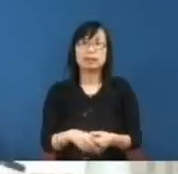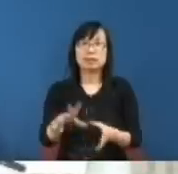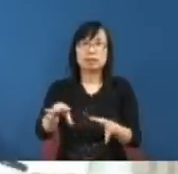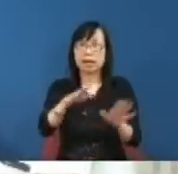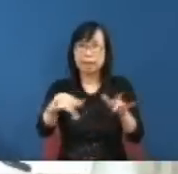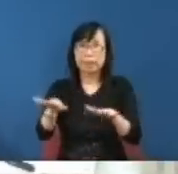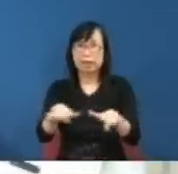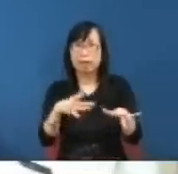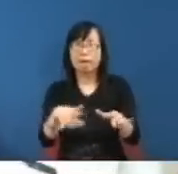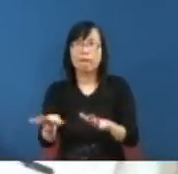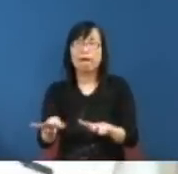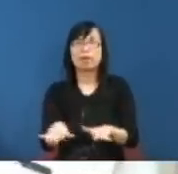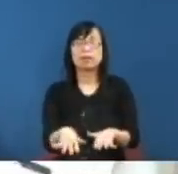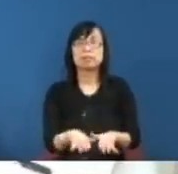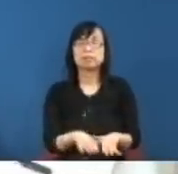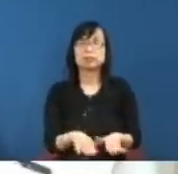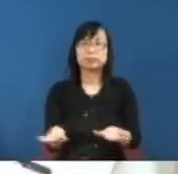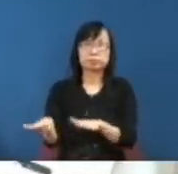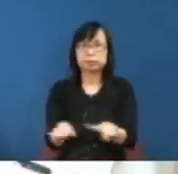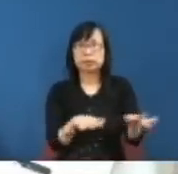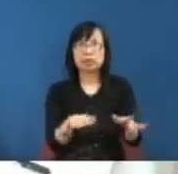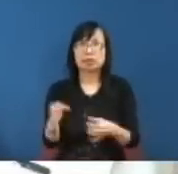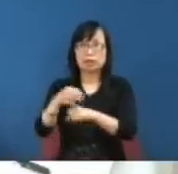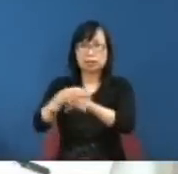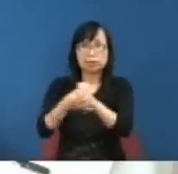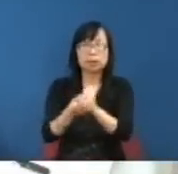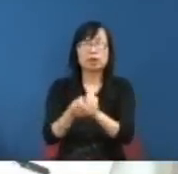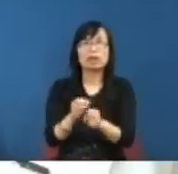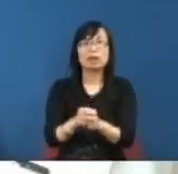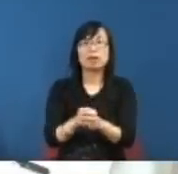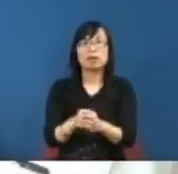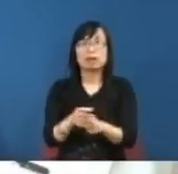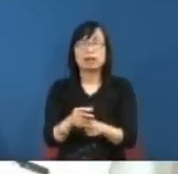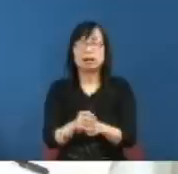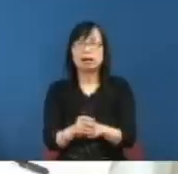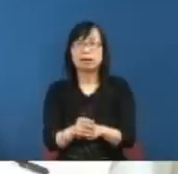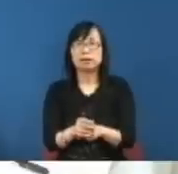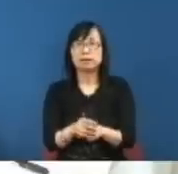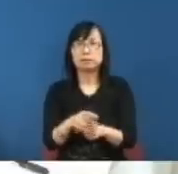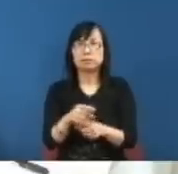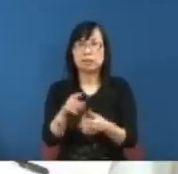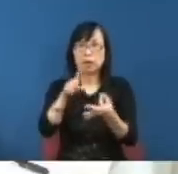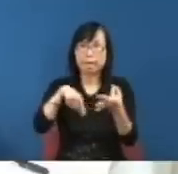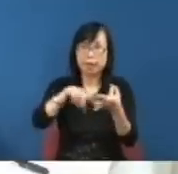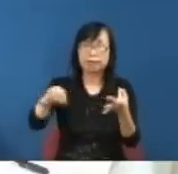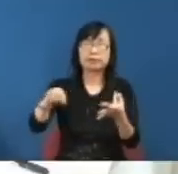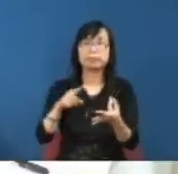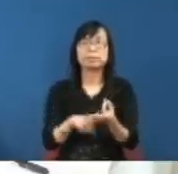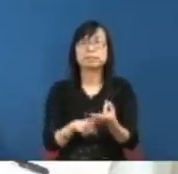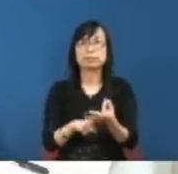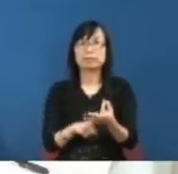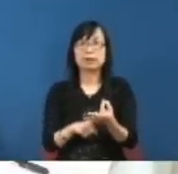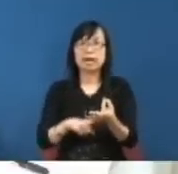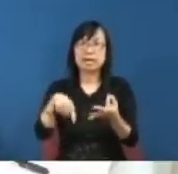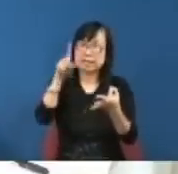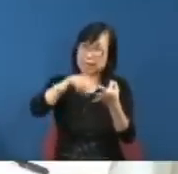海一啲島，即係啲國家，甚至島國，譬如格蘭納特啊，或者係呢個